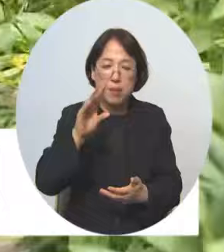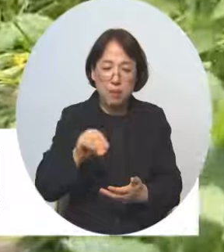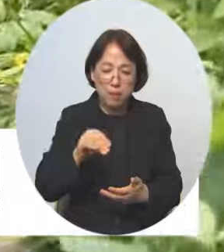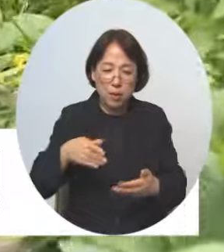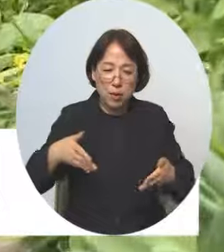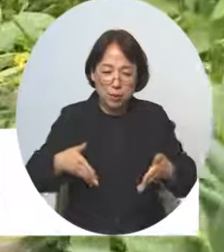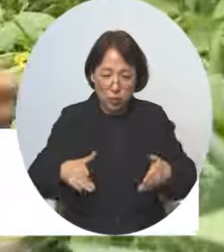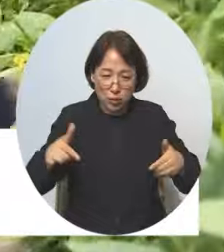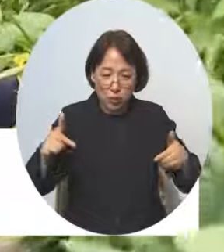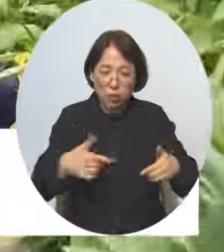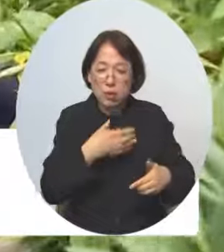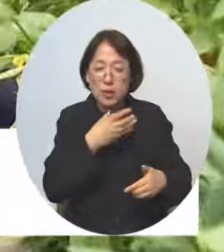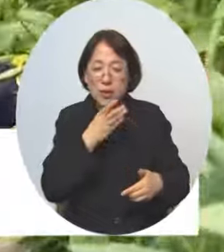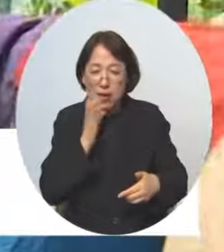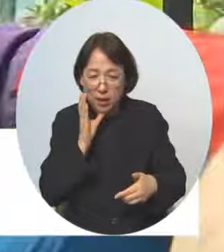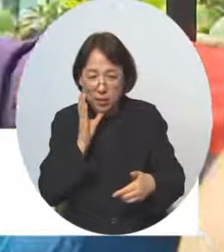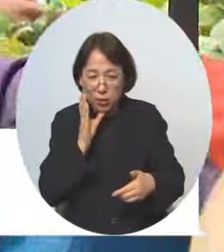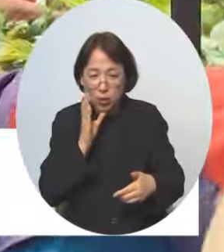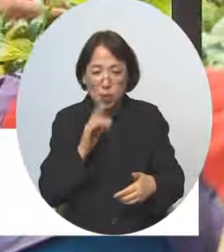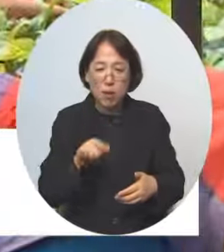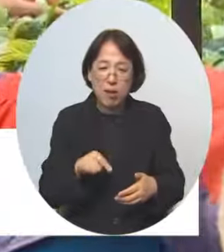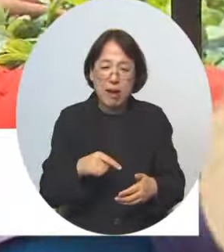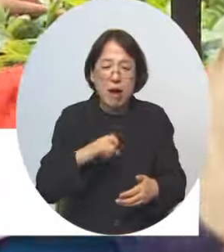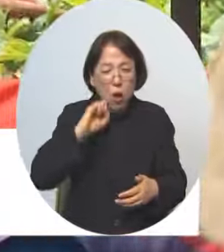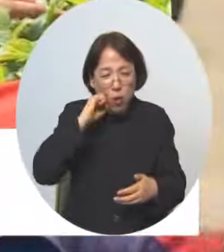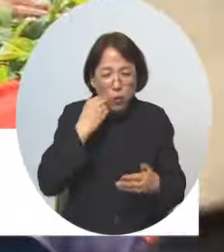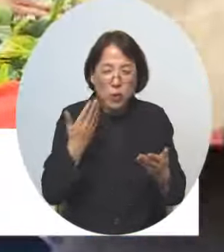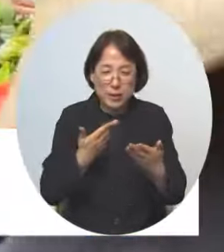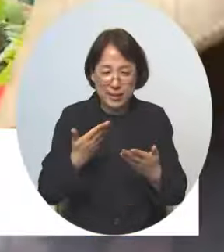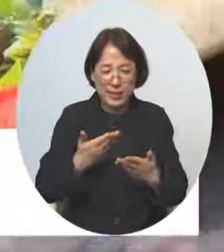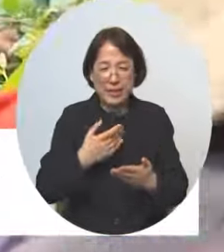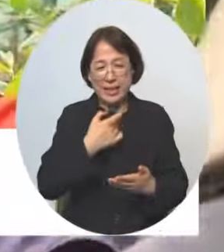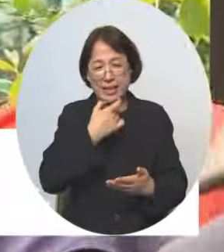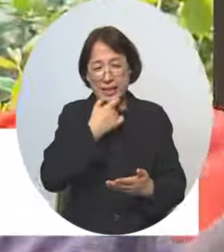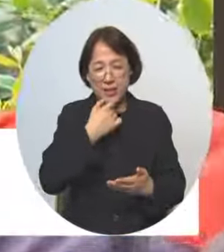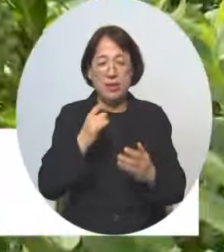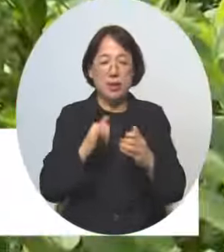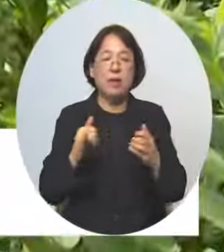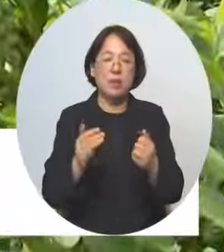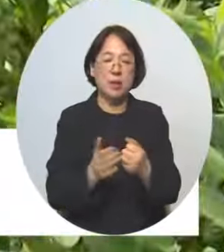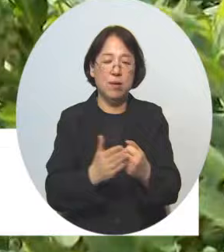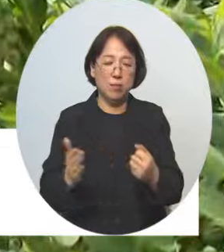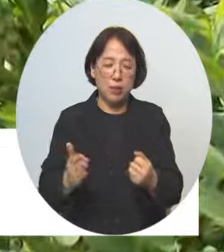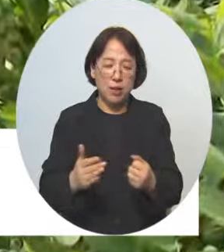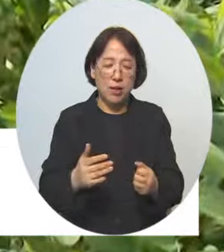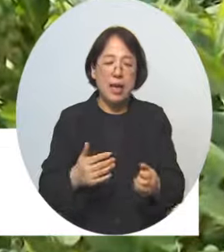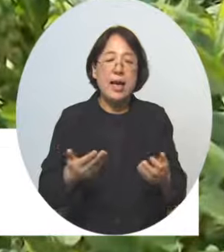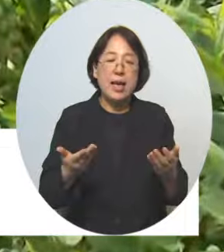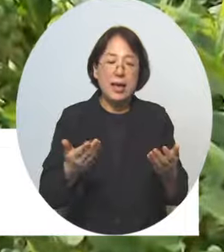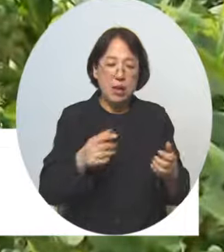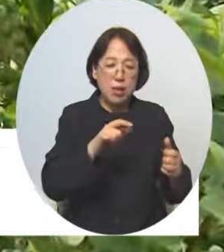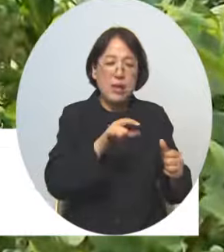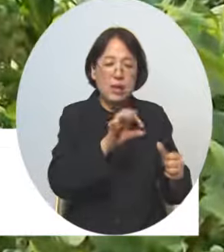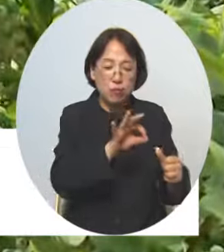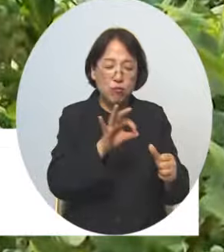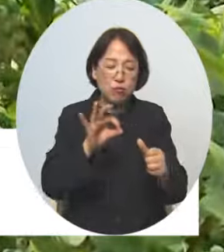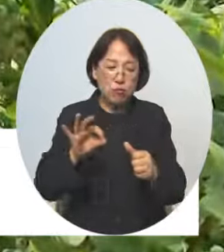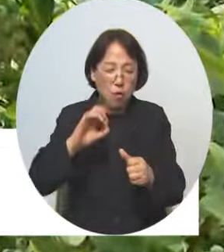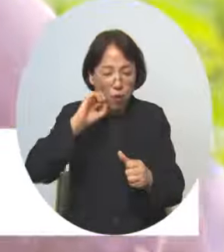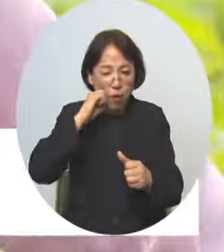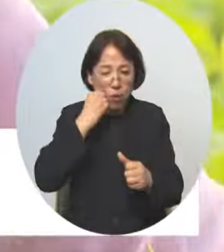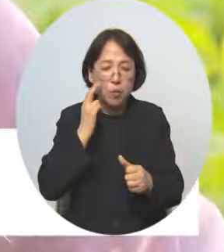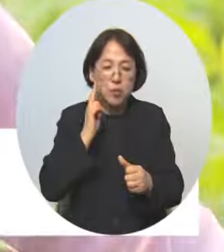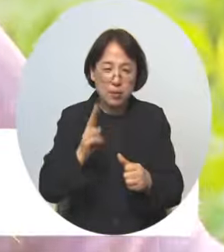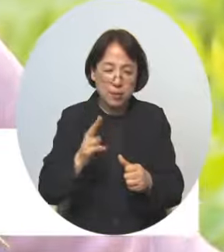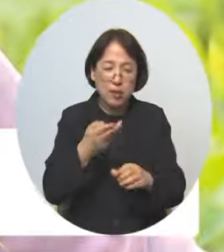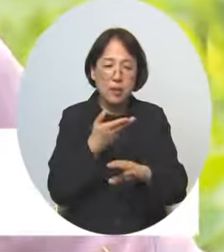저출생과 고령화, 또 구직자들의 기피 현상으로 이 같은 업종의 구인난은 더 심화될 것으로 전망됩니다. 이에